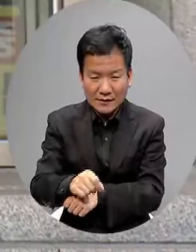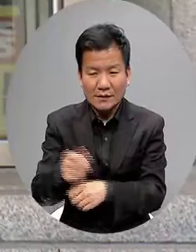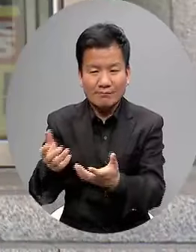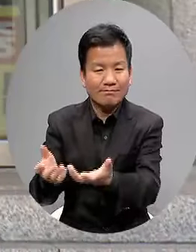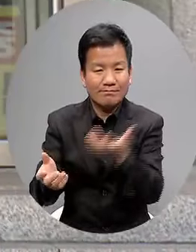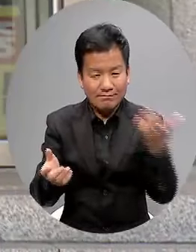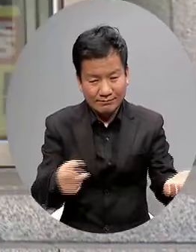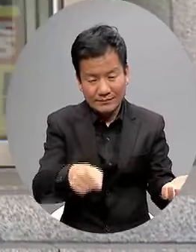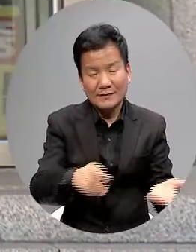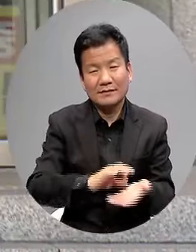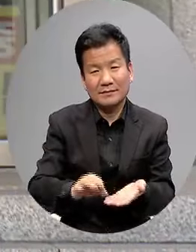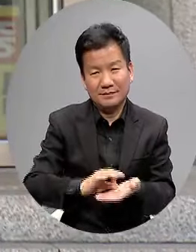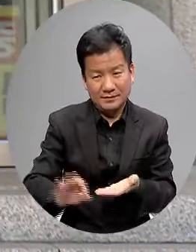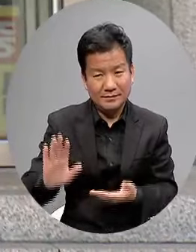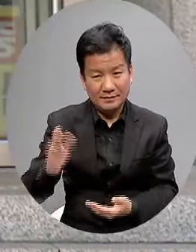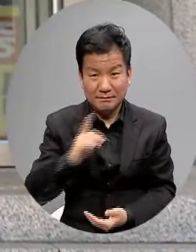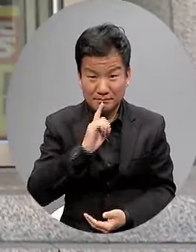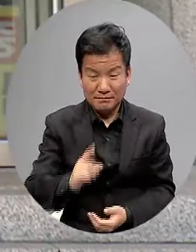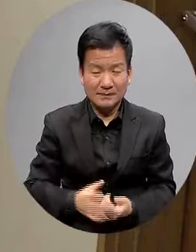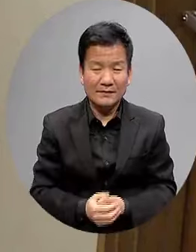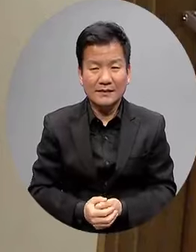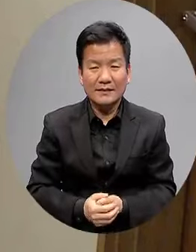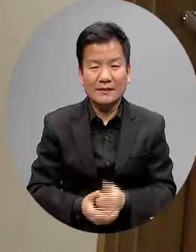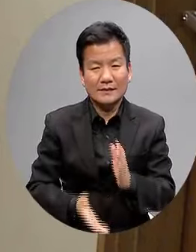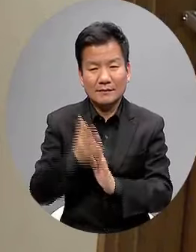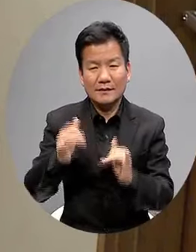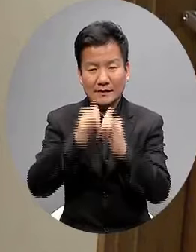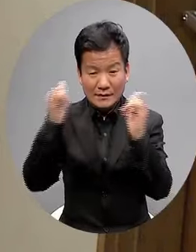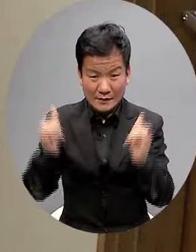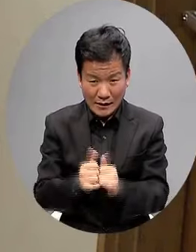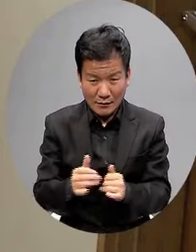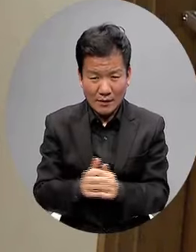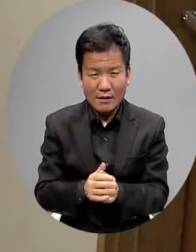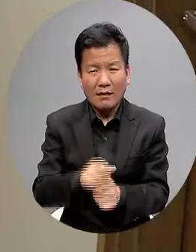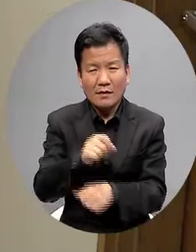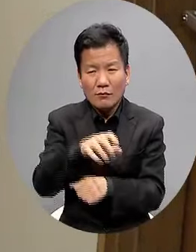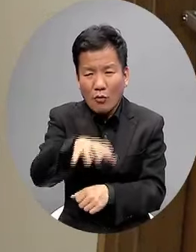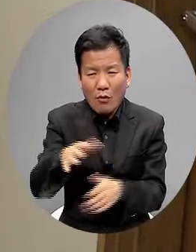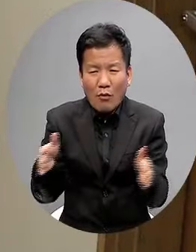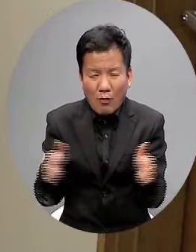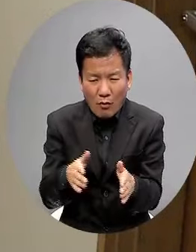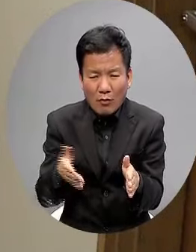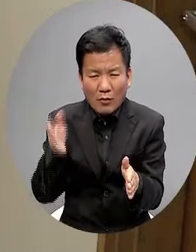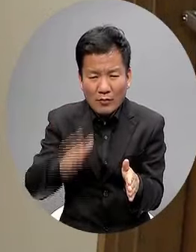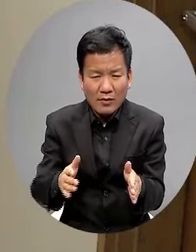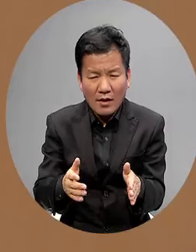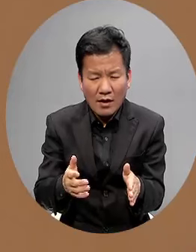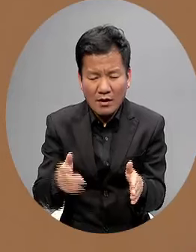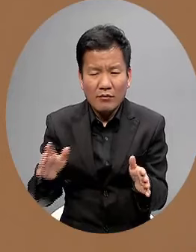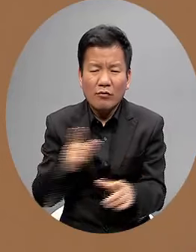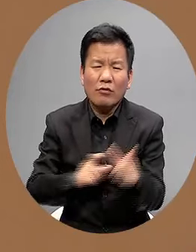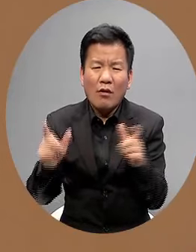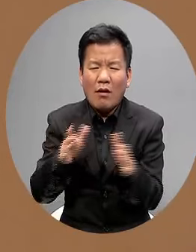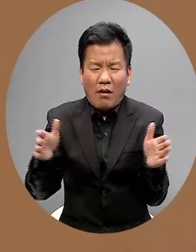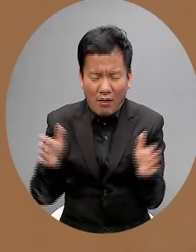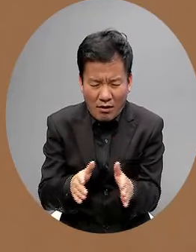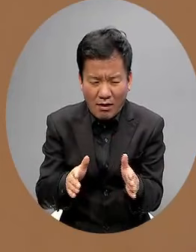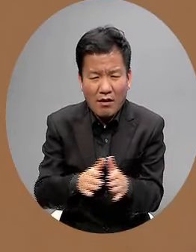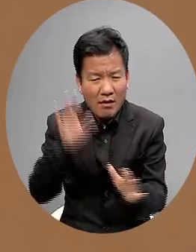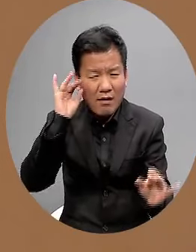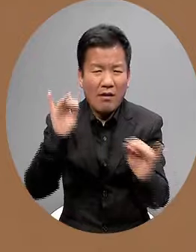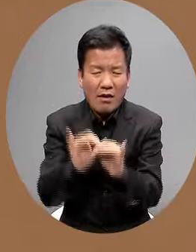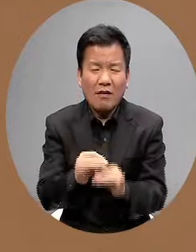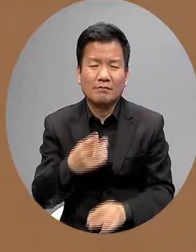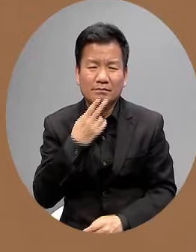쓰면 된다는 겁니다 시민사회는 가뜩이나 비좁은 행정 공간을 더 좁힌다 전혀 공감할 수